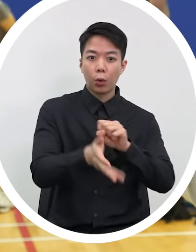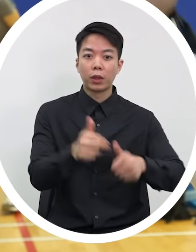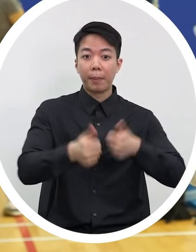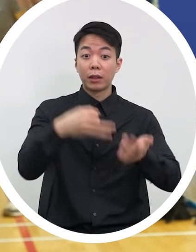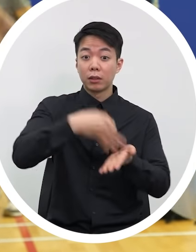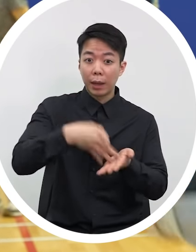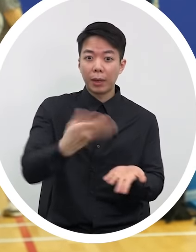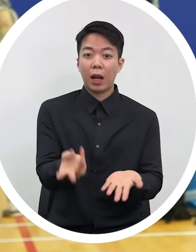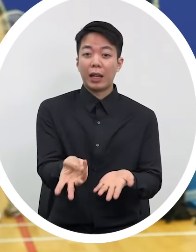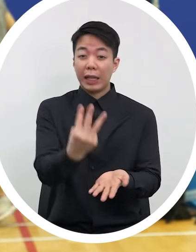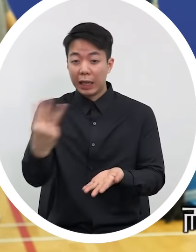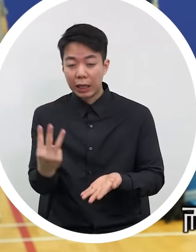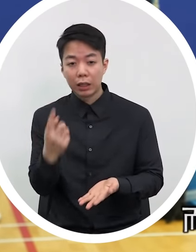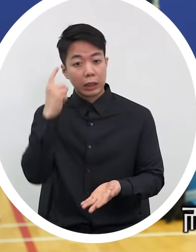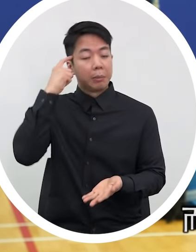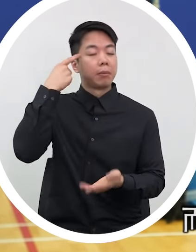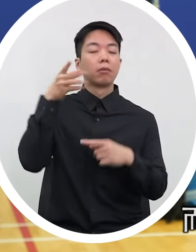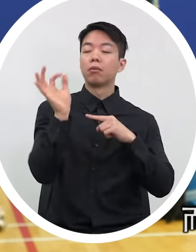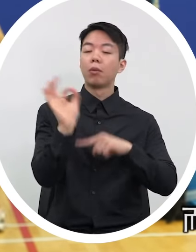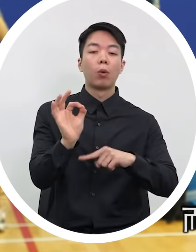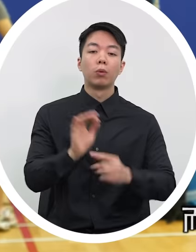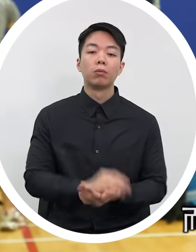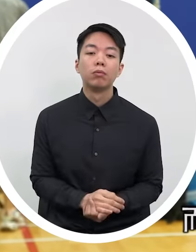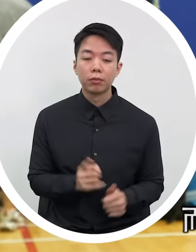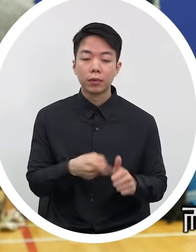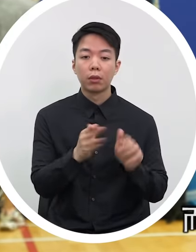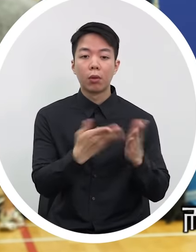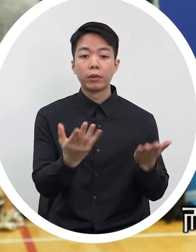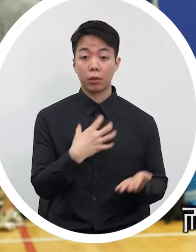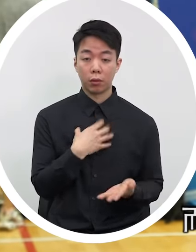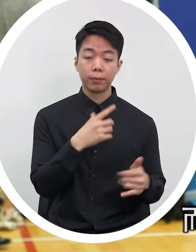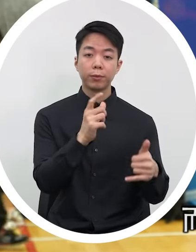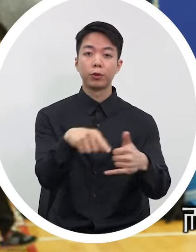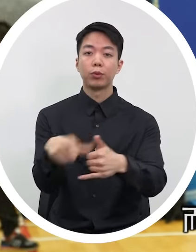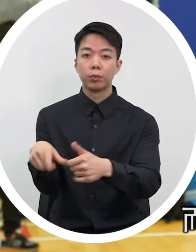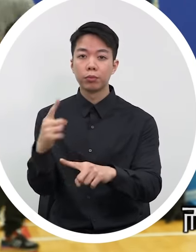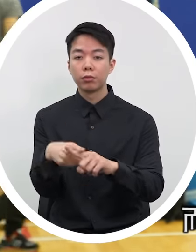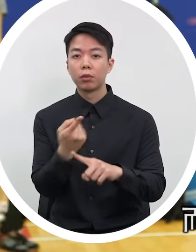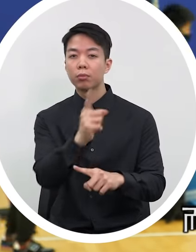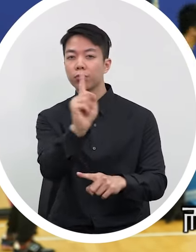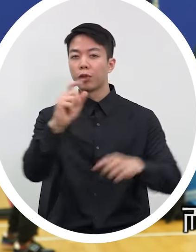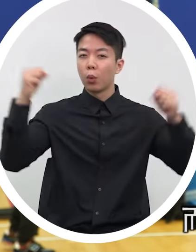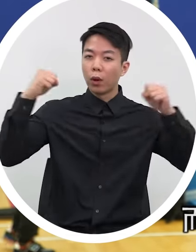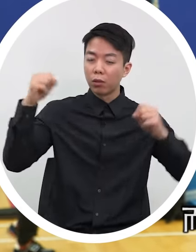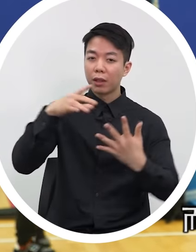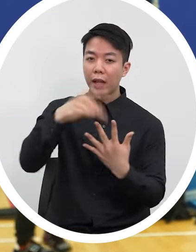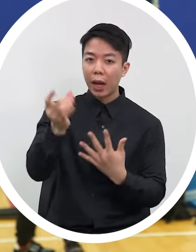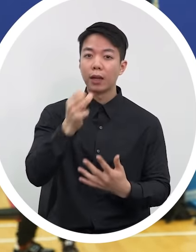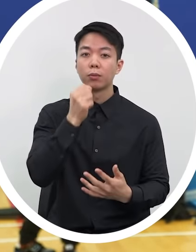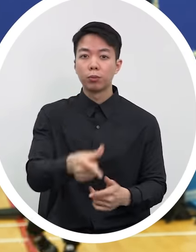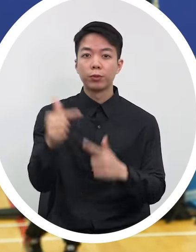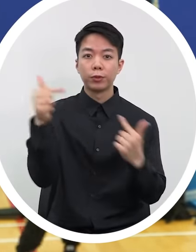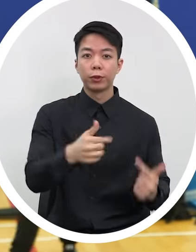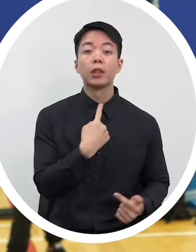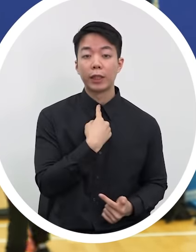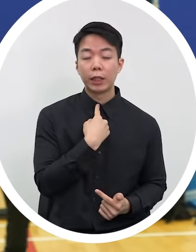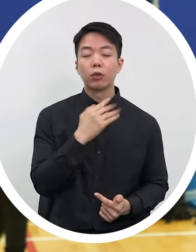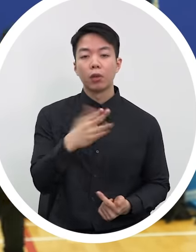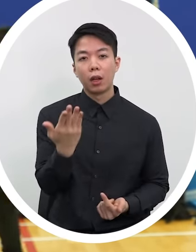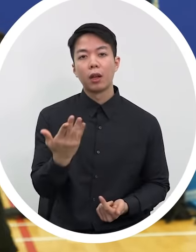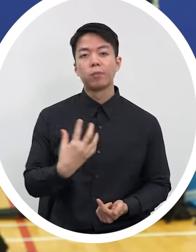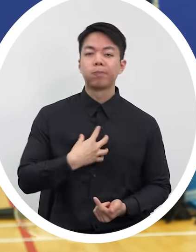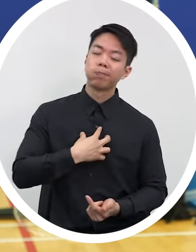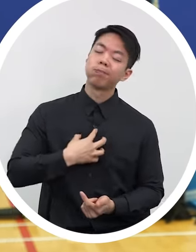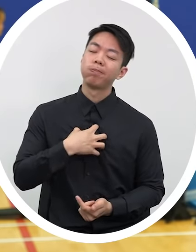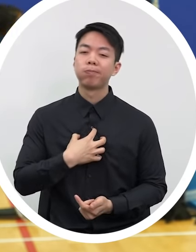運動員，或者做世界冠軍。我最初因為我係一個覺得每個人一定要有一個運動跟住佢一世嘅，咁但係當時都彷徨嘅，覺得